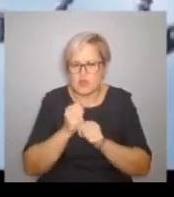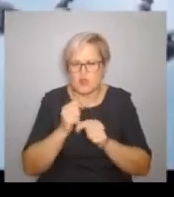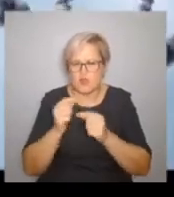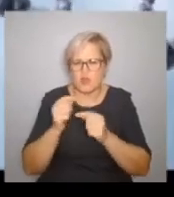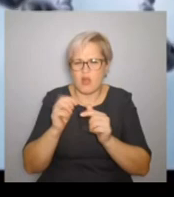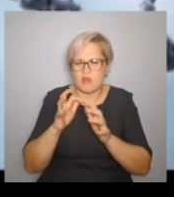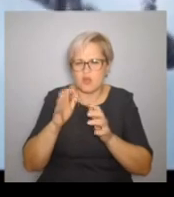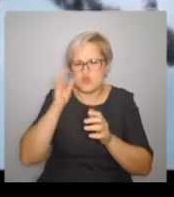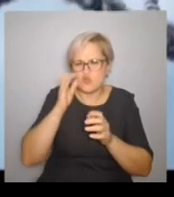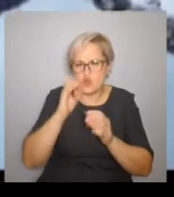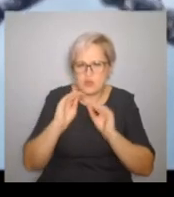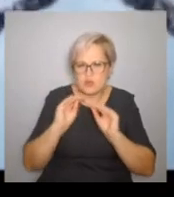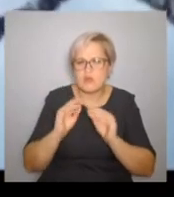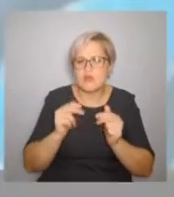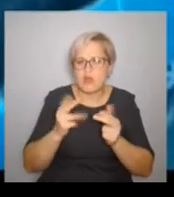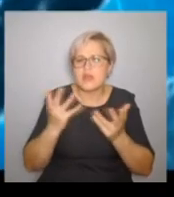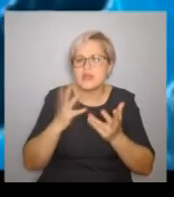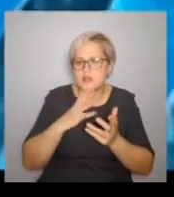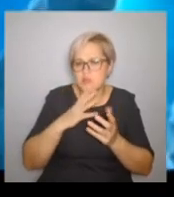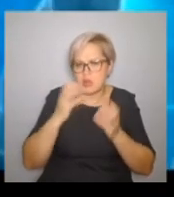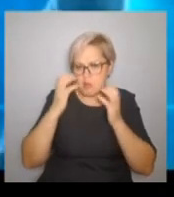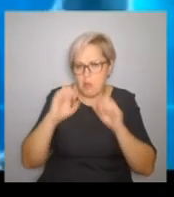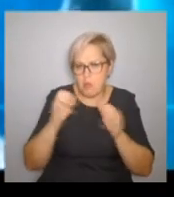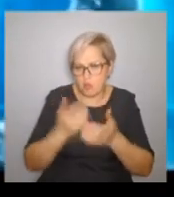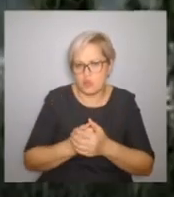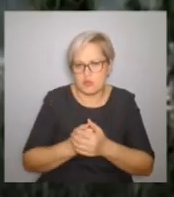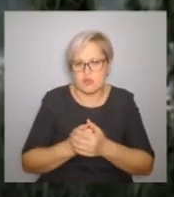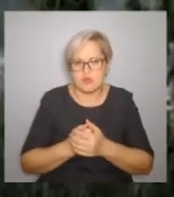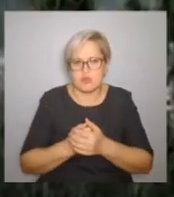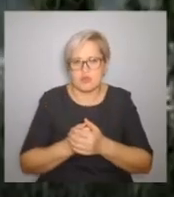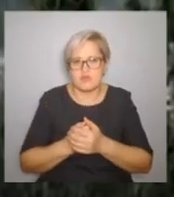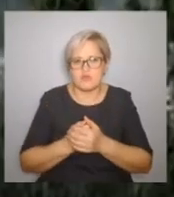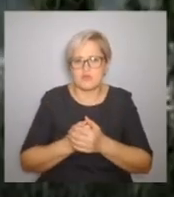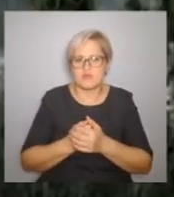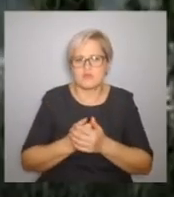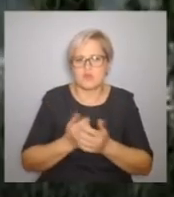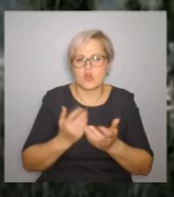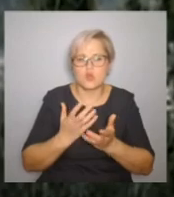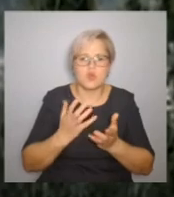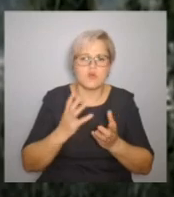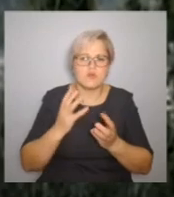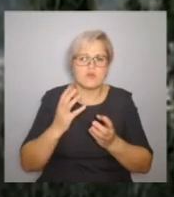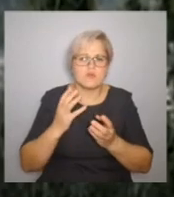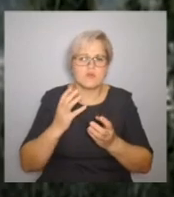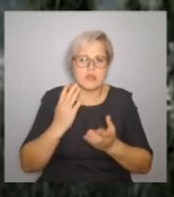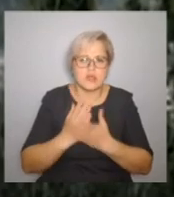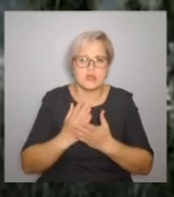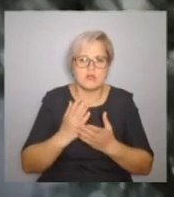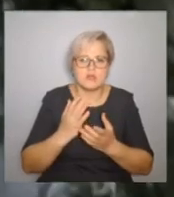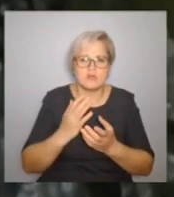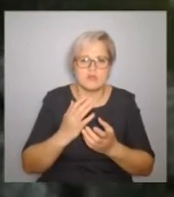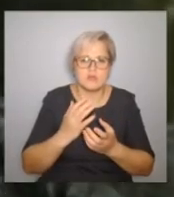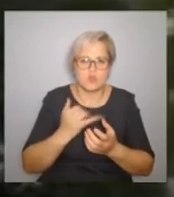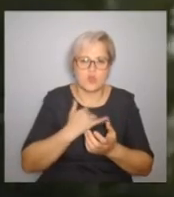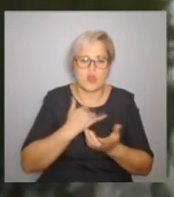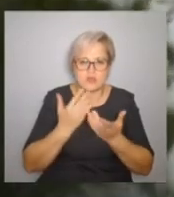Возможно, нам когда-нибудь даже удастся клонировать этих величественных животных, исчезновение которых некоторые ученые как раз и связывают с деятельностью человека.